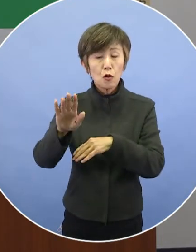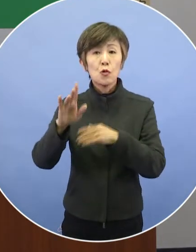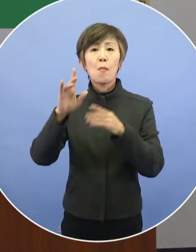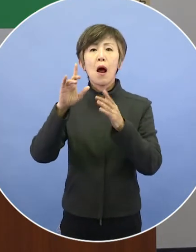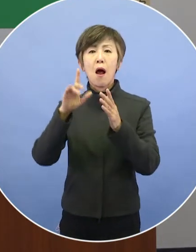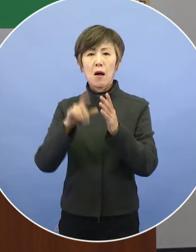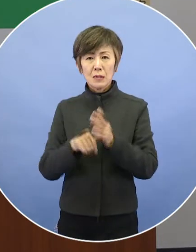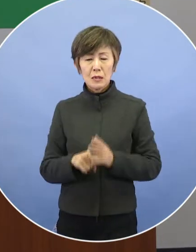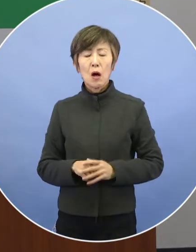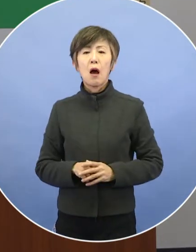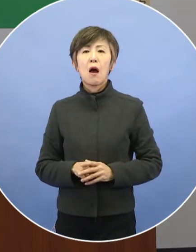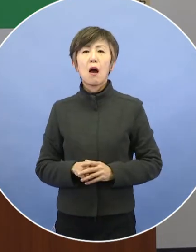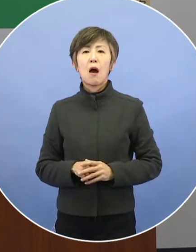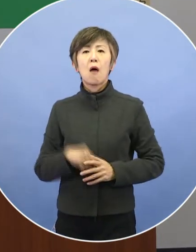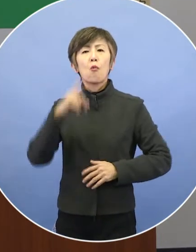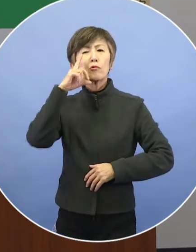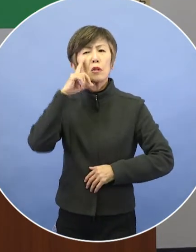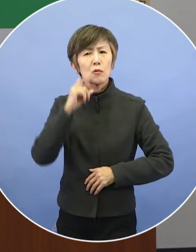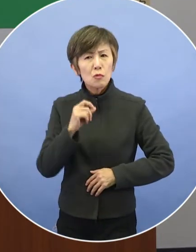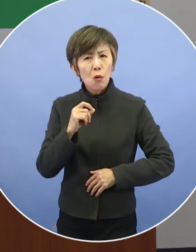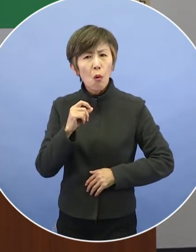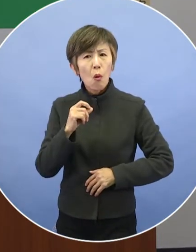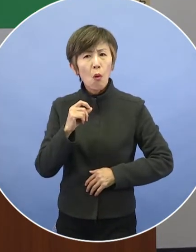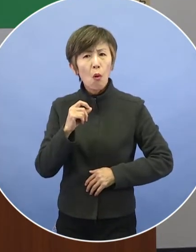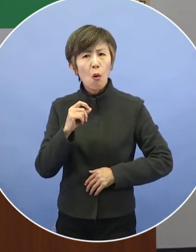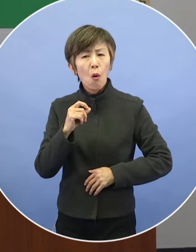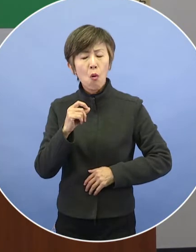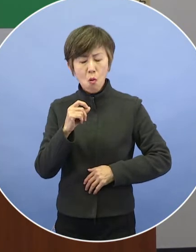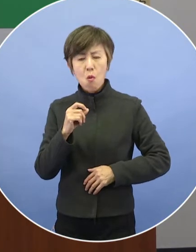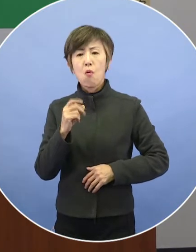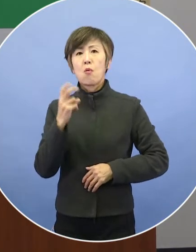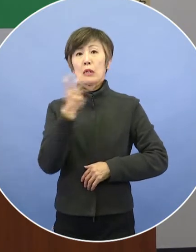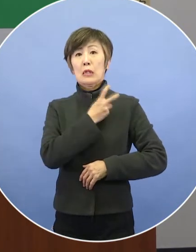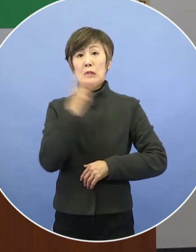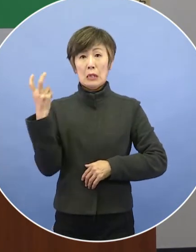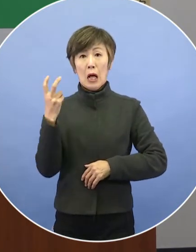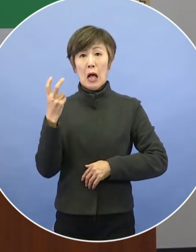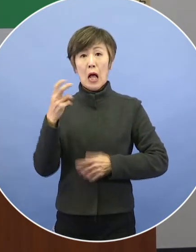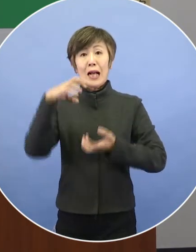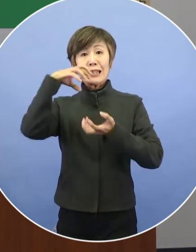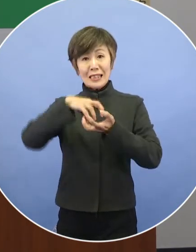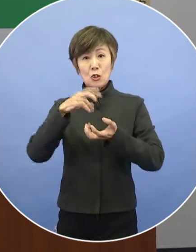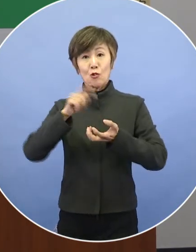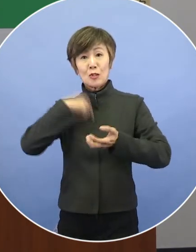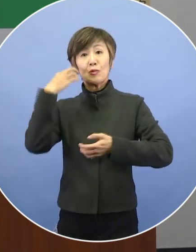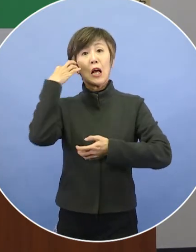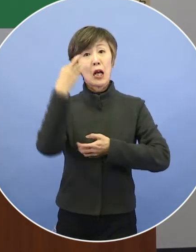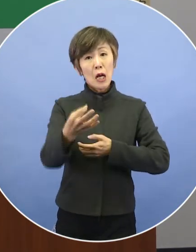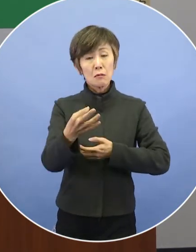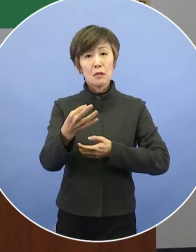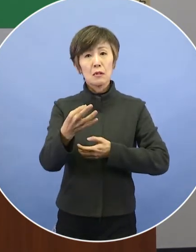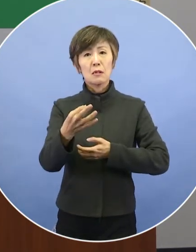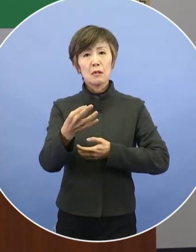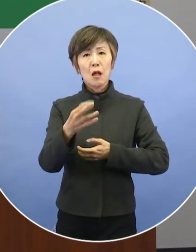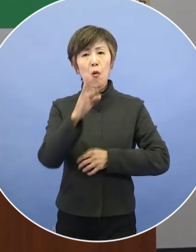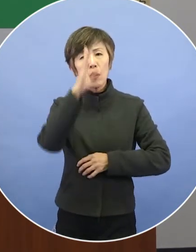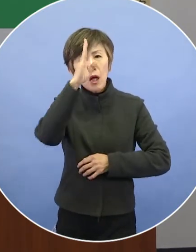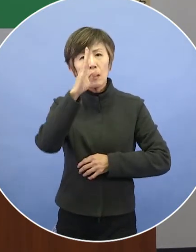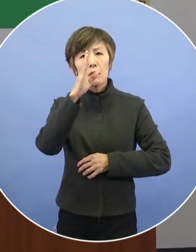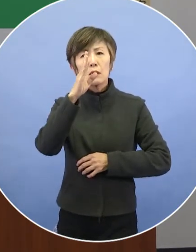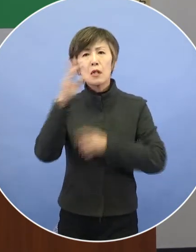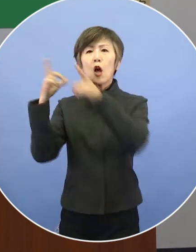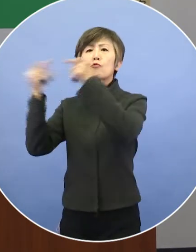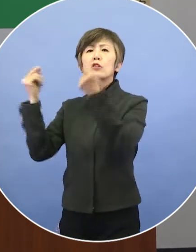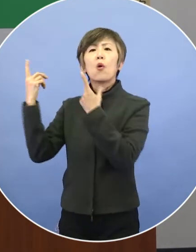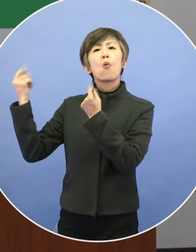ねそういう時にはもしかすると検査キットで事前に事項検査をしてください国と同じような言い方を